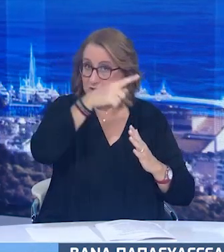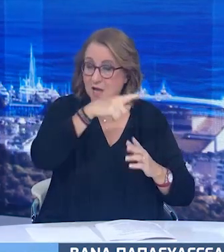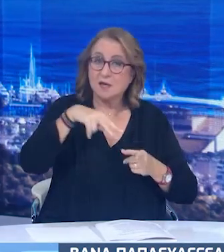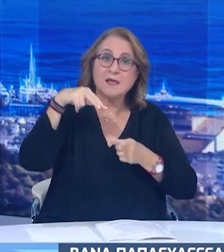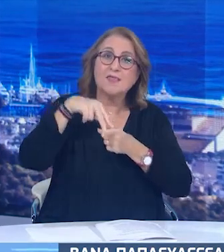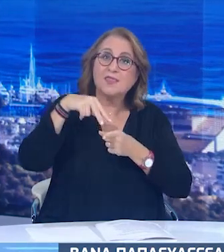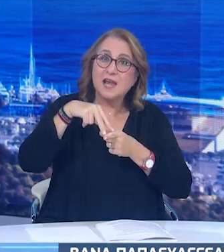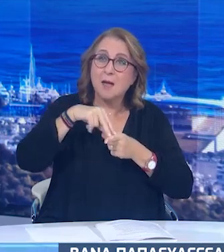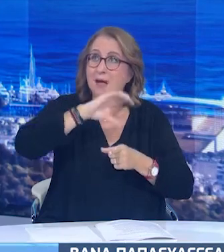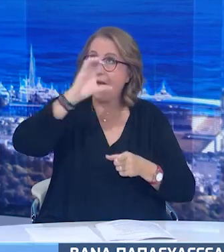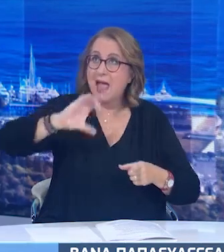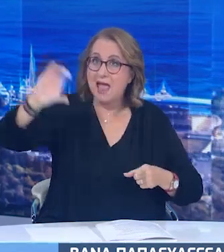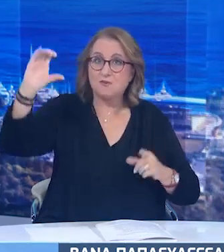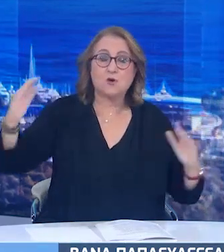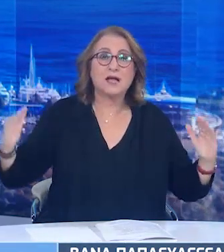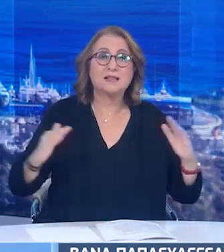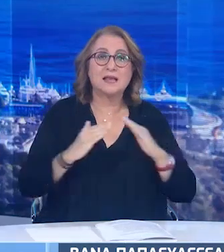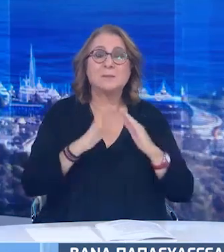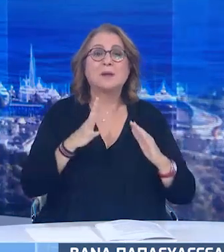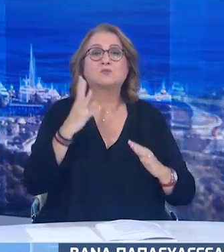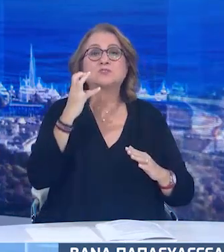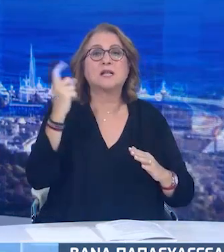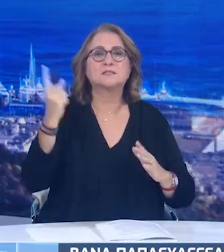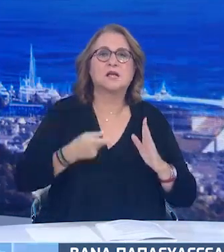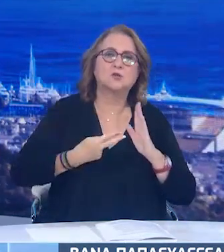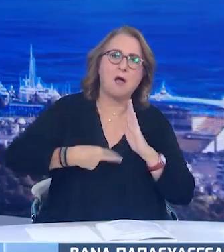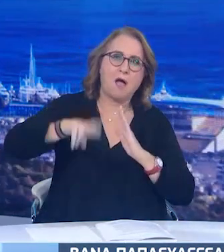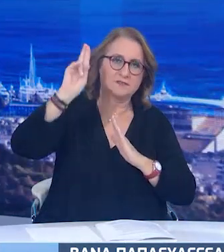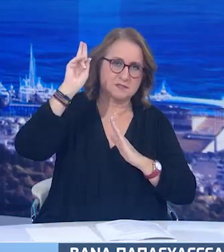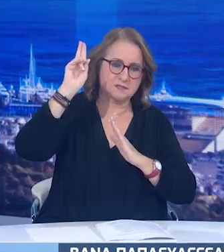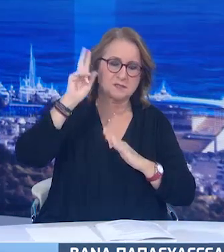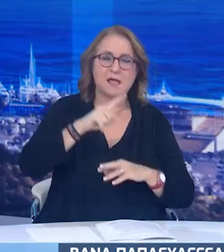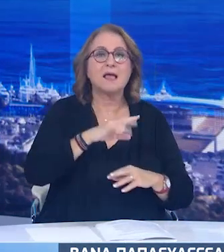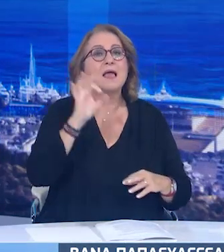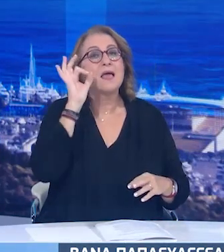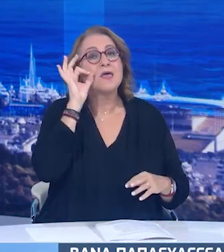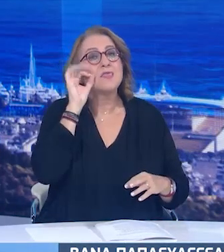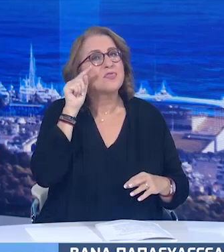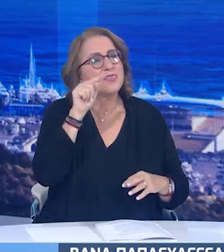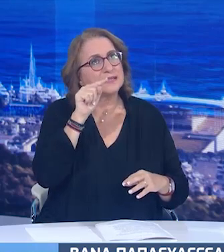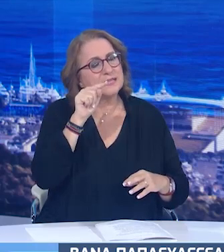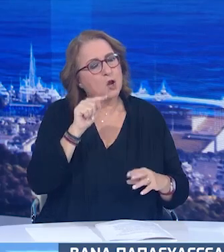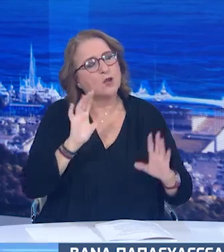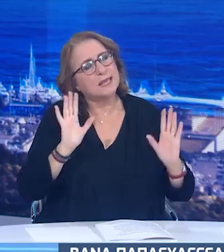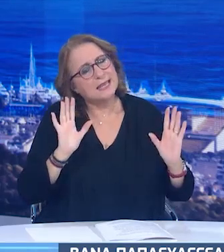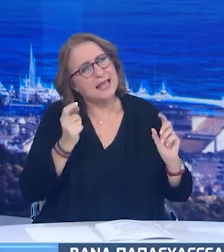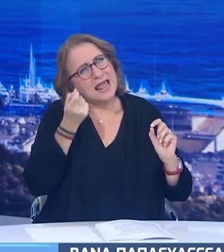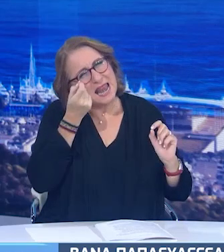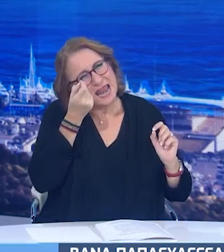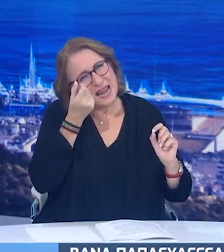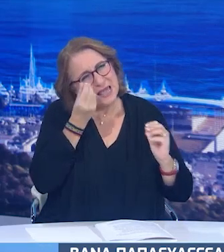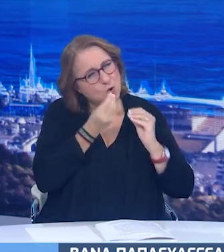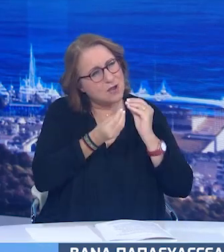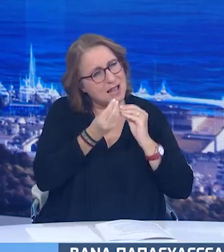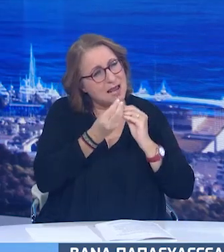το Έβρο και την Πιερία. Το επιδημιολογικό φορτίο στη Θεσσαλονίκη εμφανίζει μια υπιότερη μεν, αλλά σαφή σταδιακή